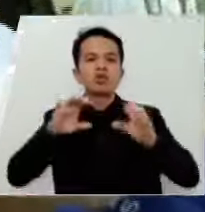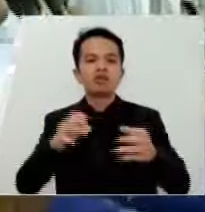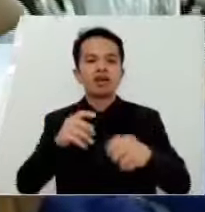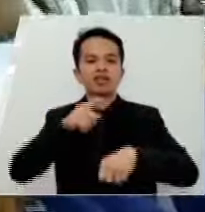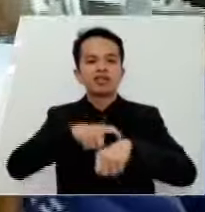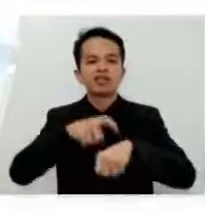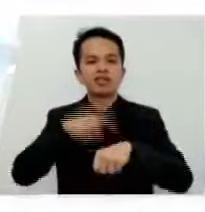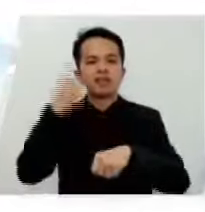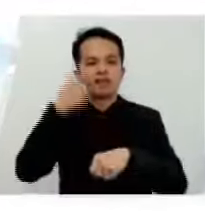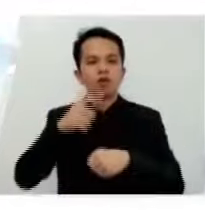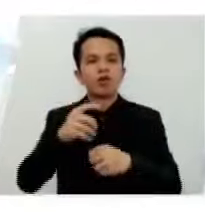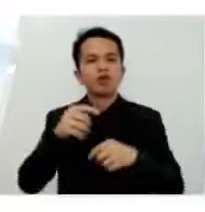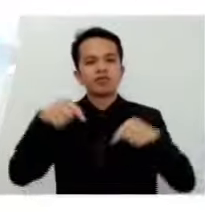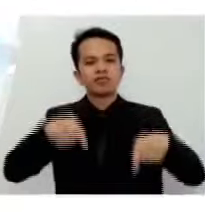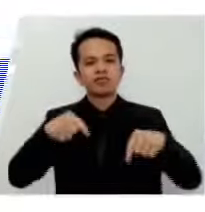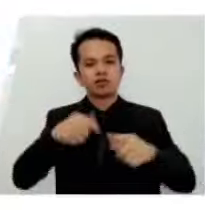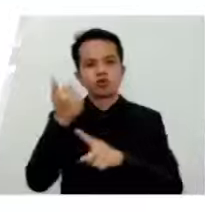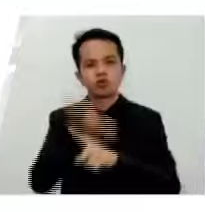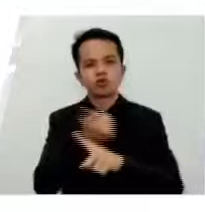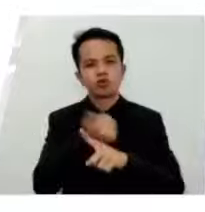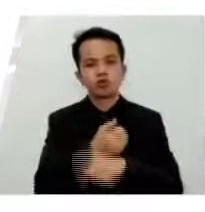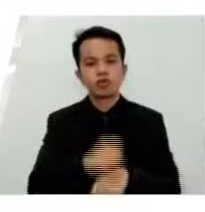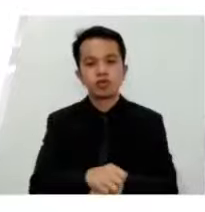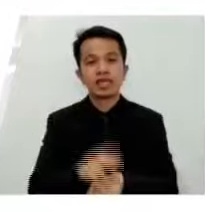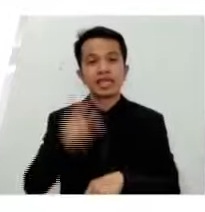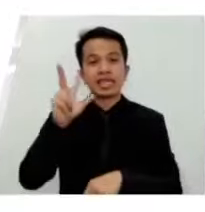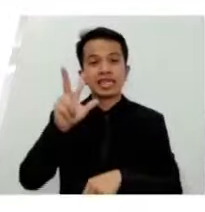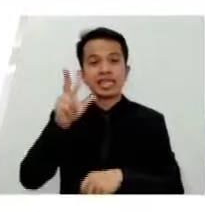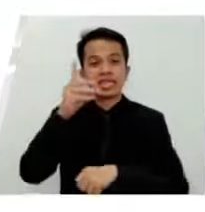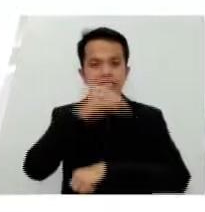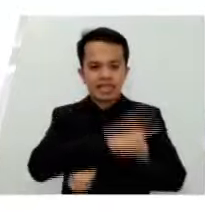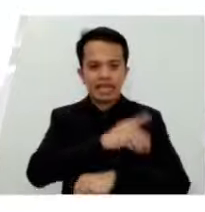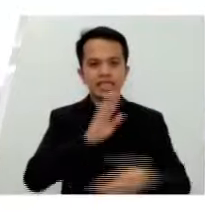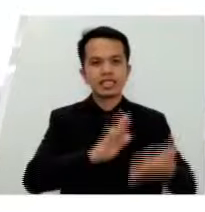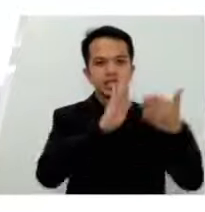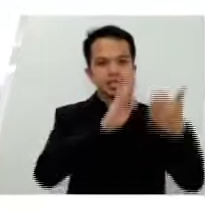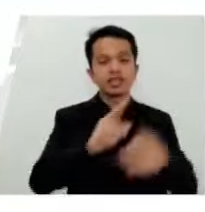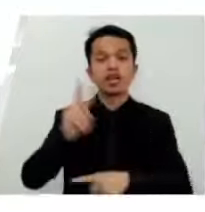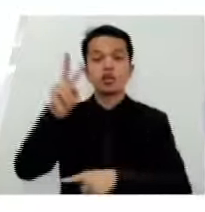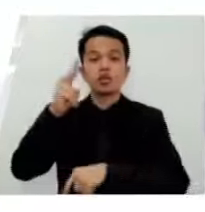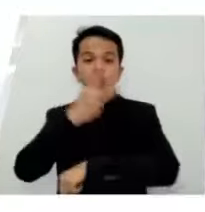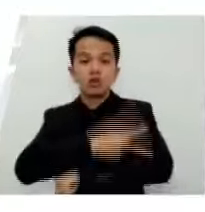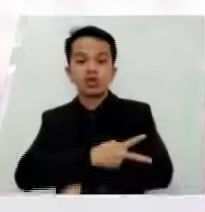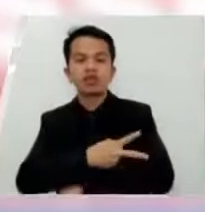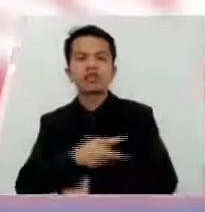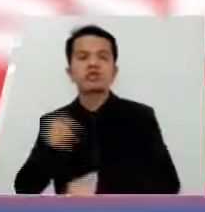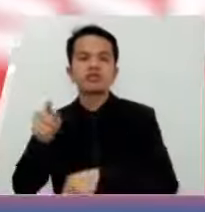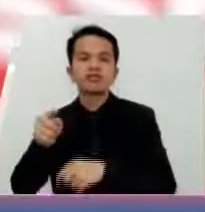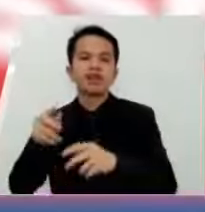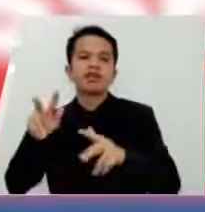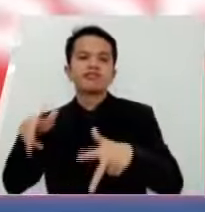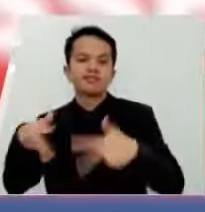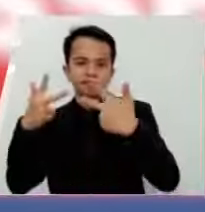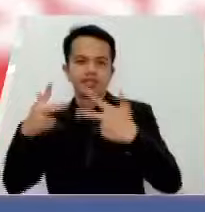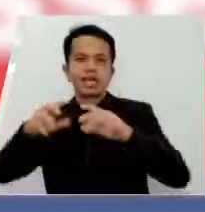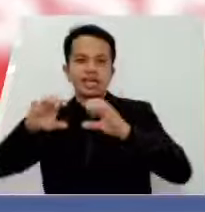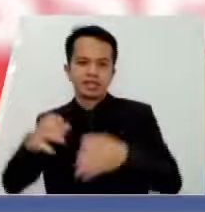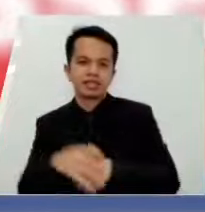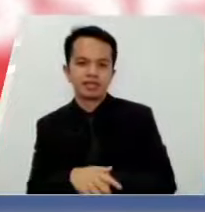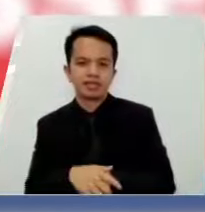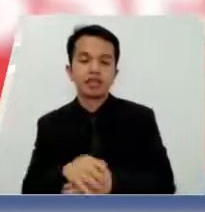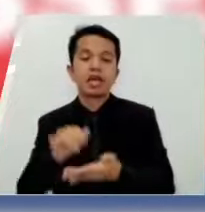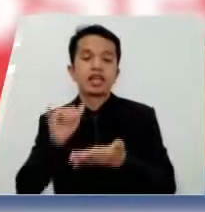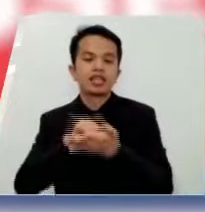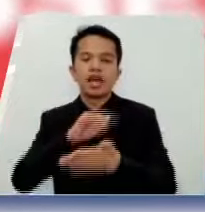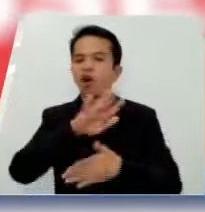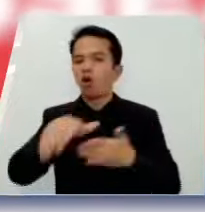buwan ng Abril. 3 araw na face-to-face at 2 araw na modular o online class. Sakop niya ng lahat ng pribado